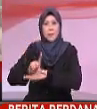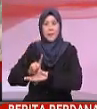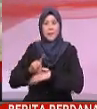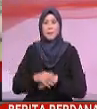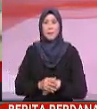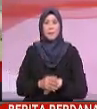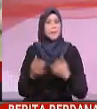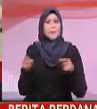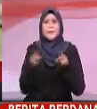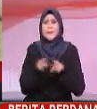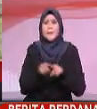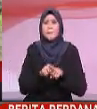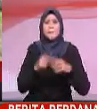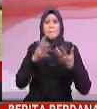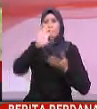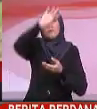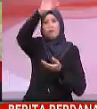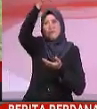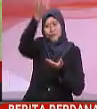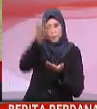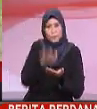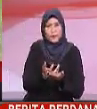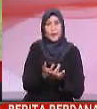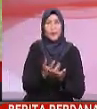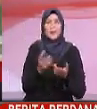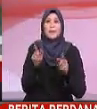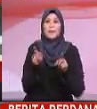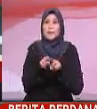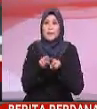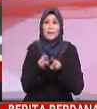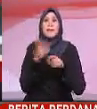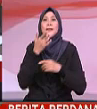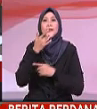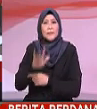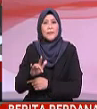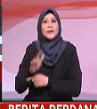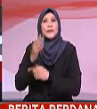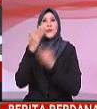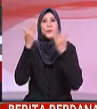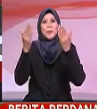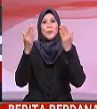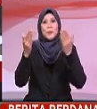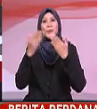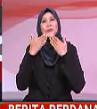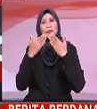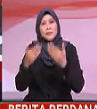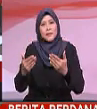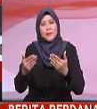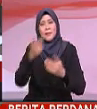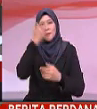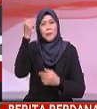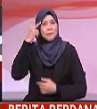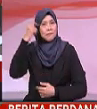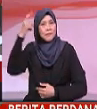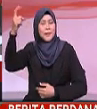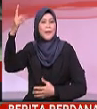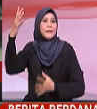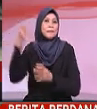Ibarat mendapat durian runtuh, pemilik bersyukur dan berterima kasih kerana impian mereka